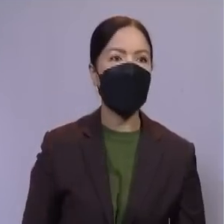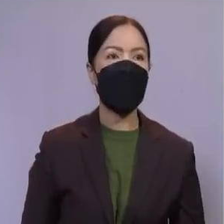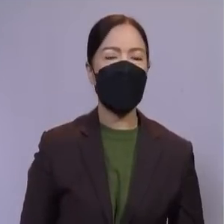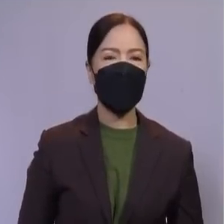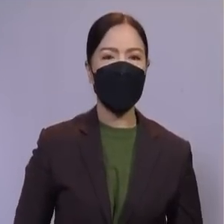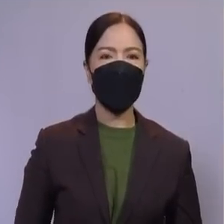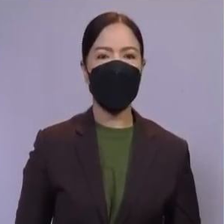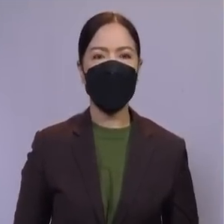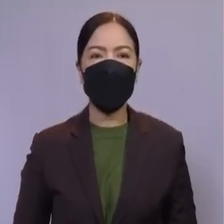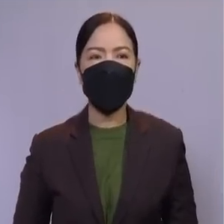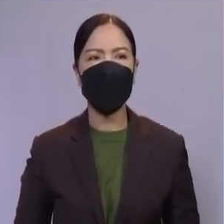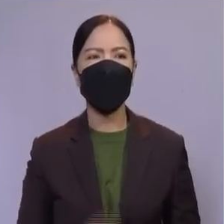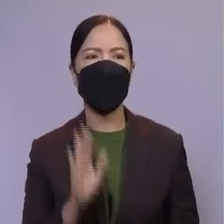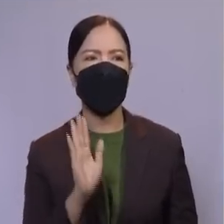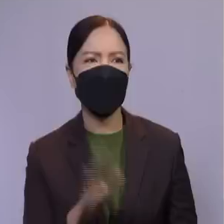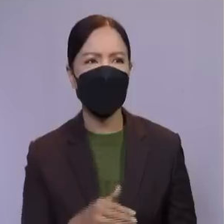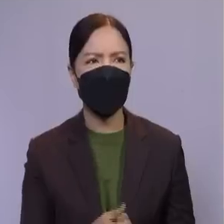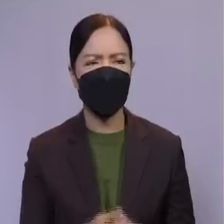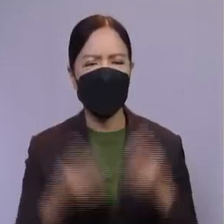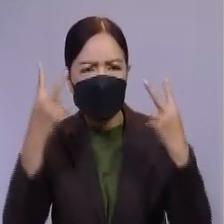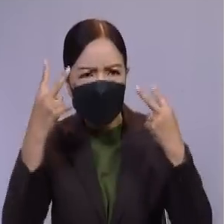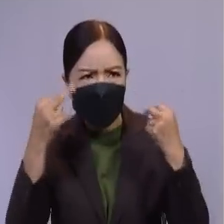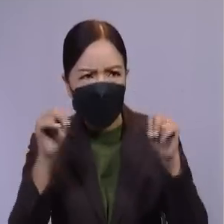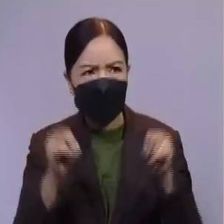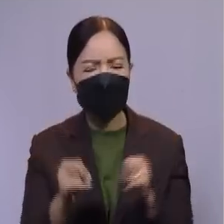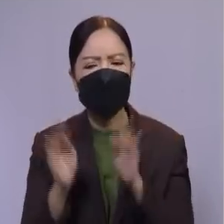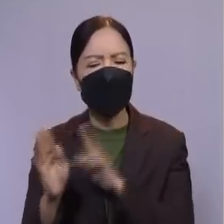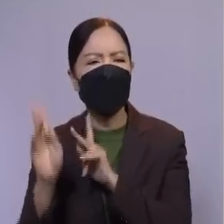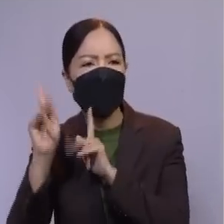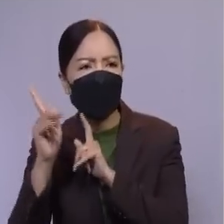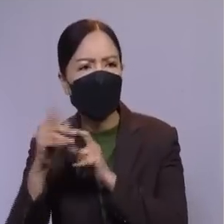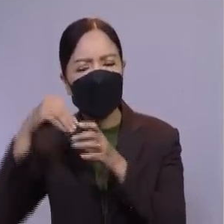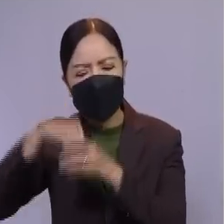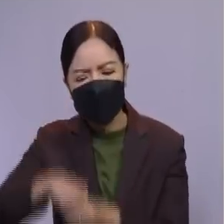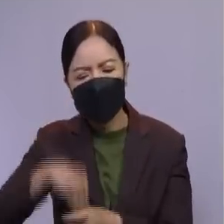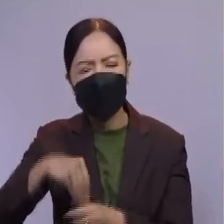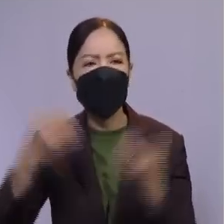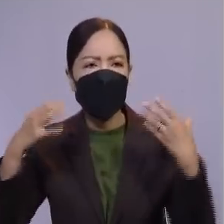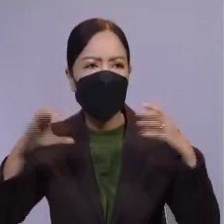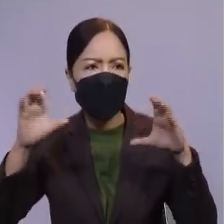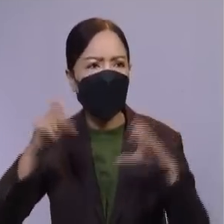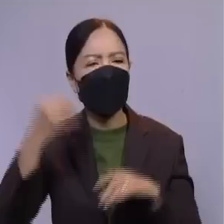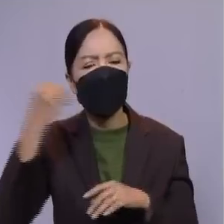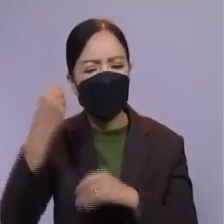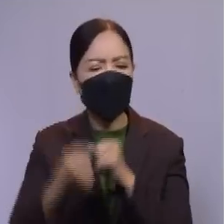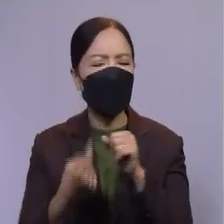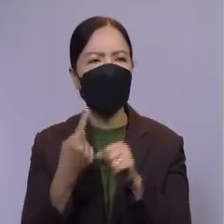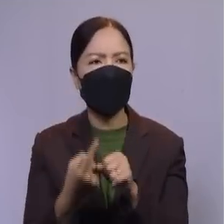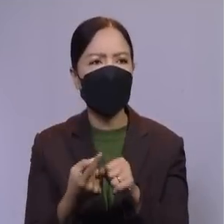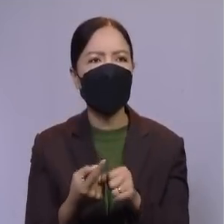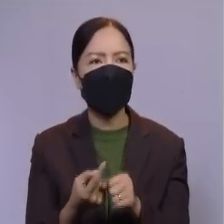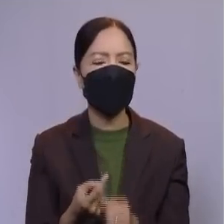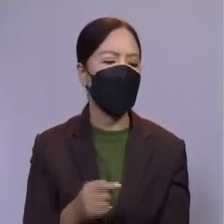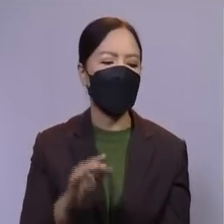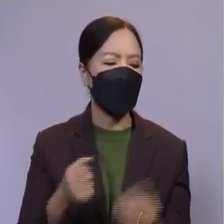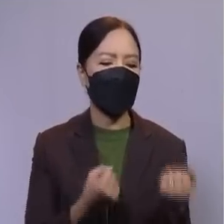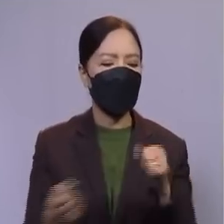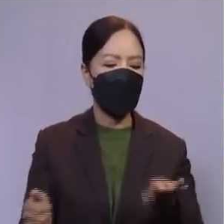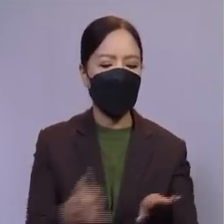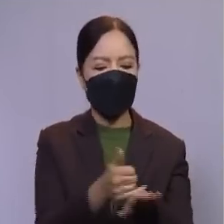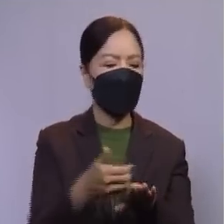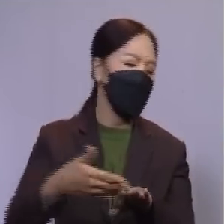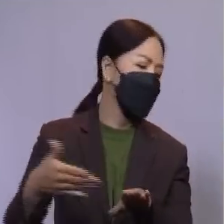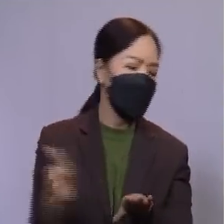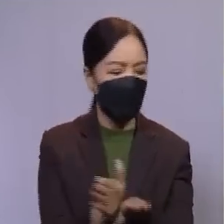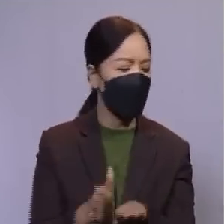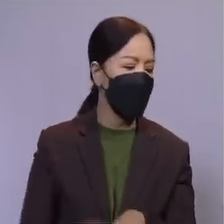แจงว่านายกค้ามันเป็นประเพณีปฏิบัติของสื่อมวลชนประจำทำเนียบรัฐบาลทุกปีนะถ้านายกก็ปิดประตูรถทันทีเลย